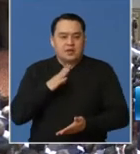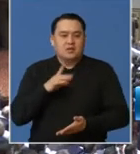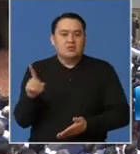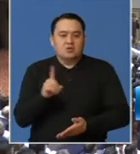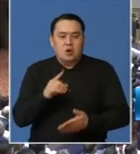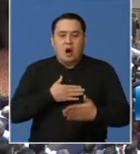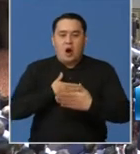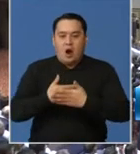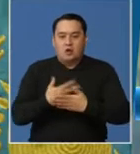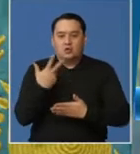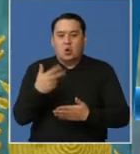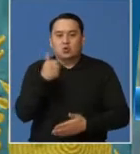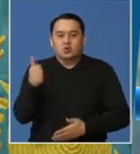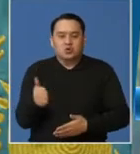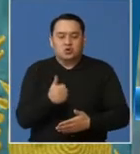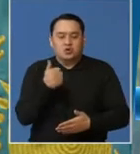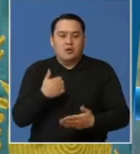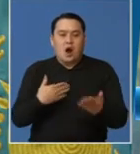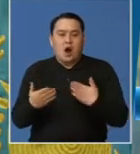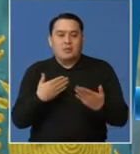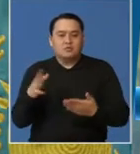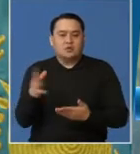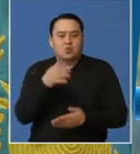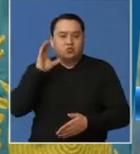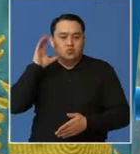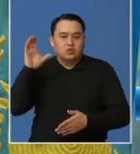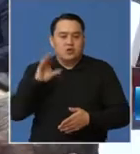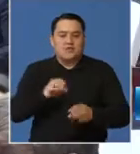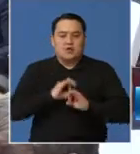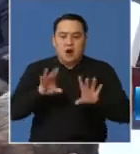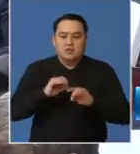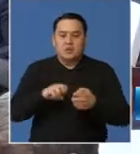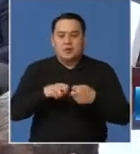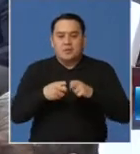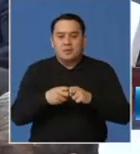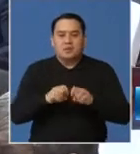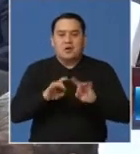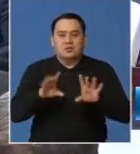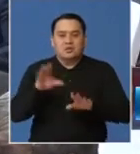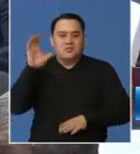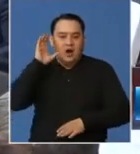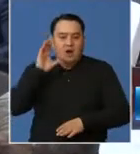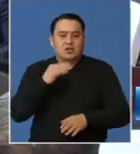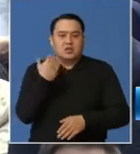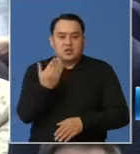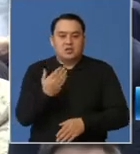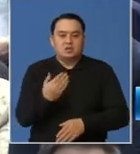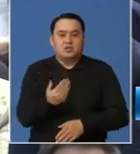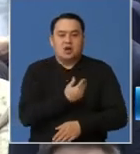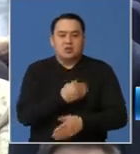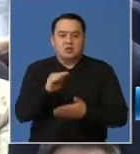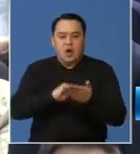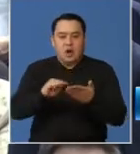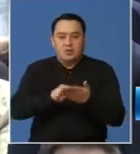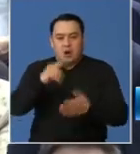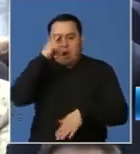Несмотря на активное трехчасовое общение, не все успели высказать свои пожелания и проблемы. Однако выслушают и их. Желающих записали на